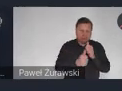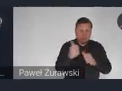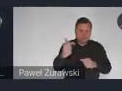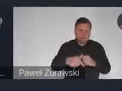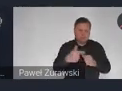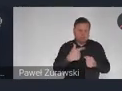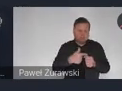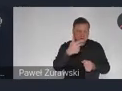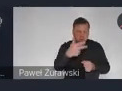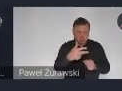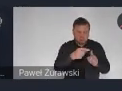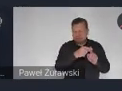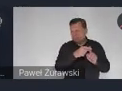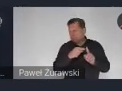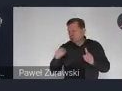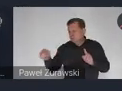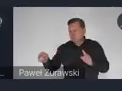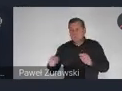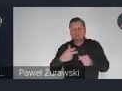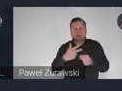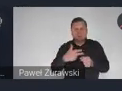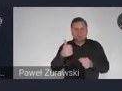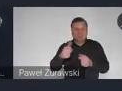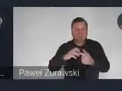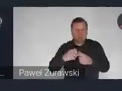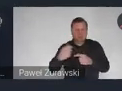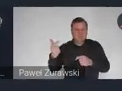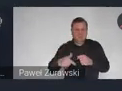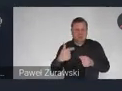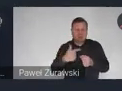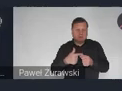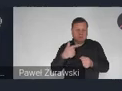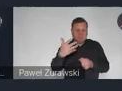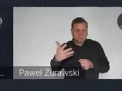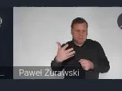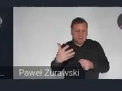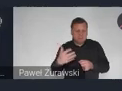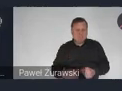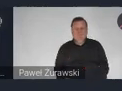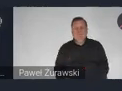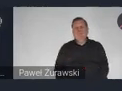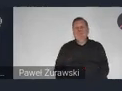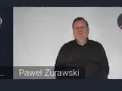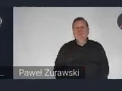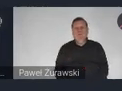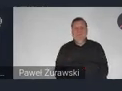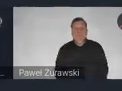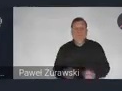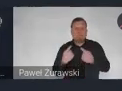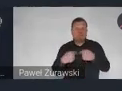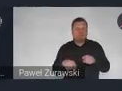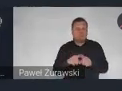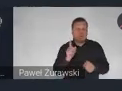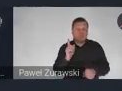2023 roku do 31 grudnia 2025 czyli jest